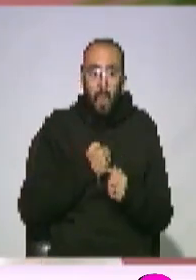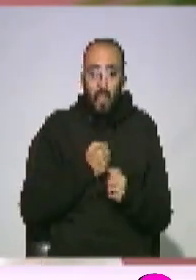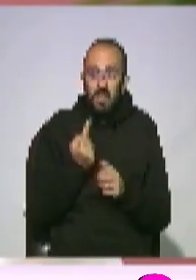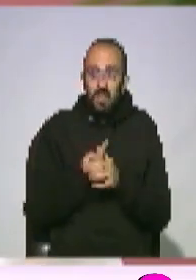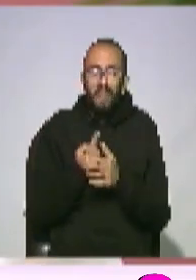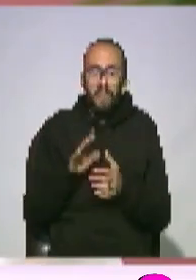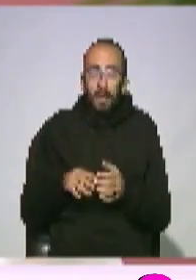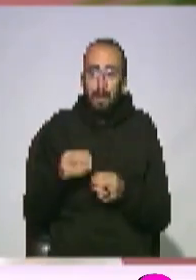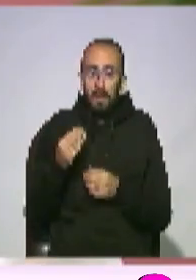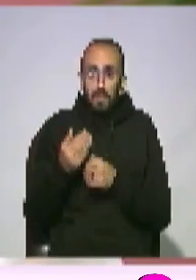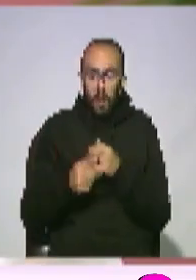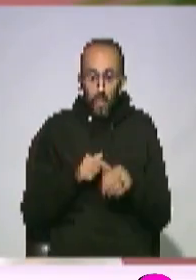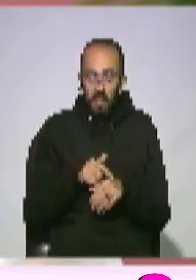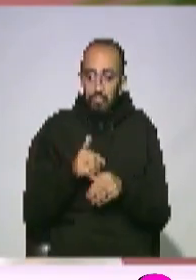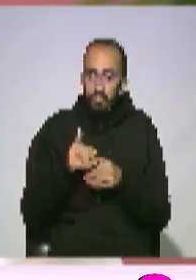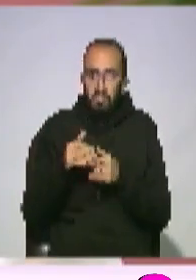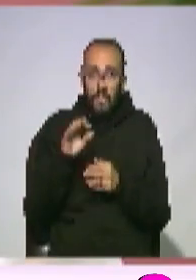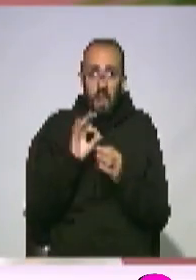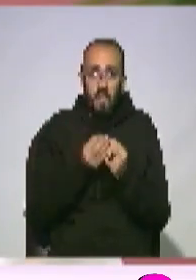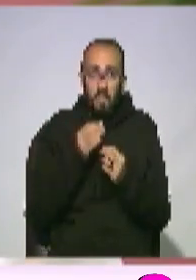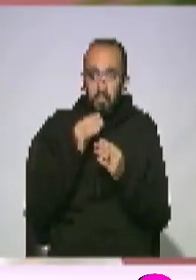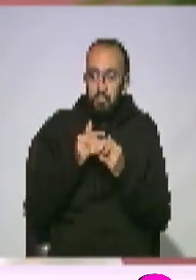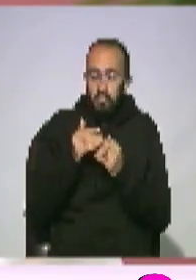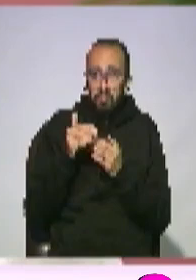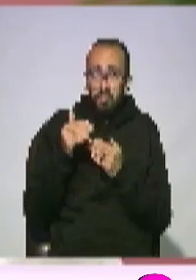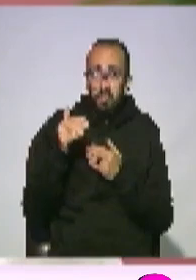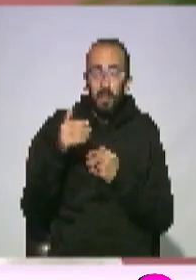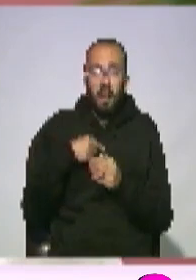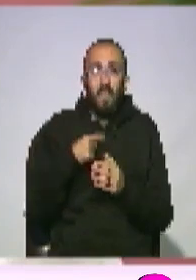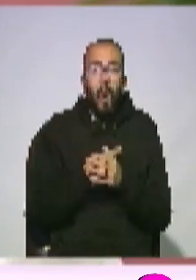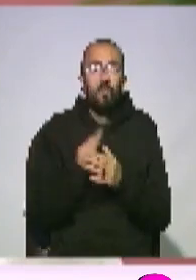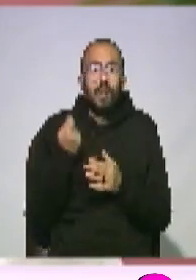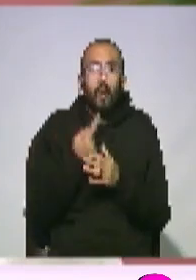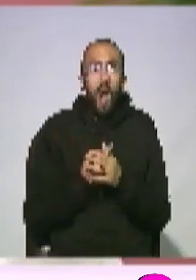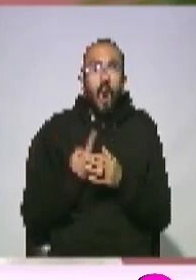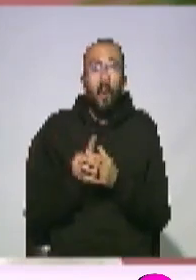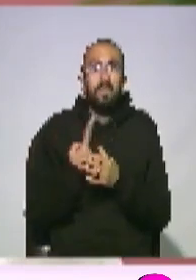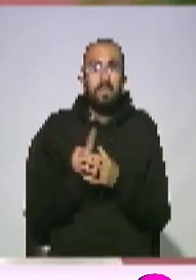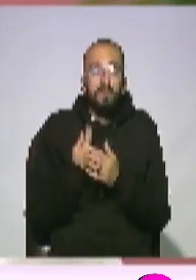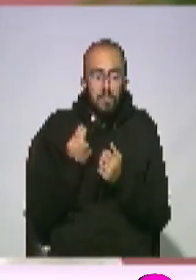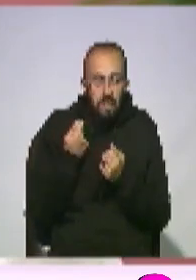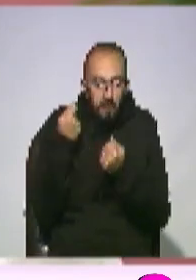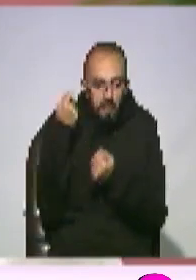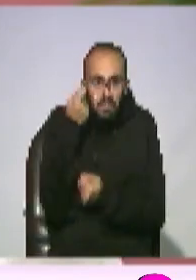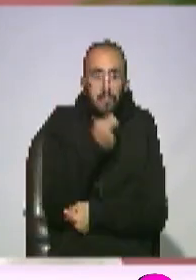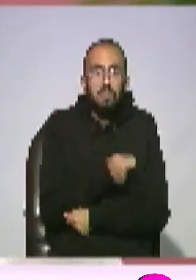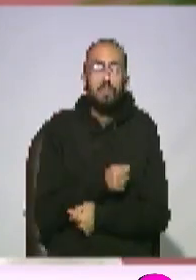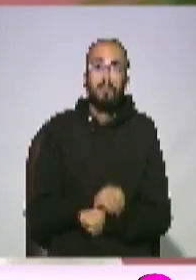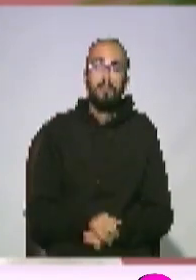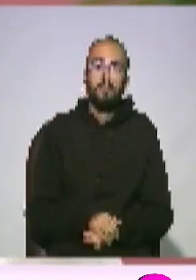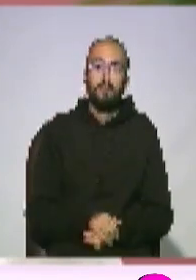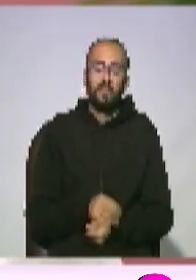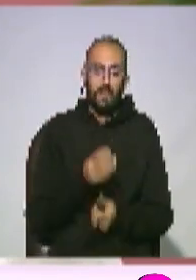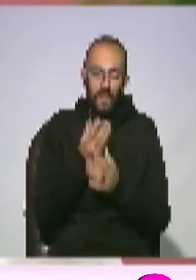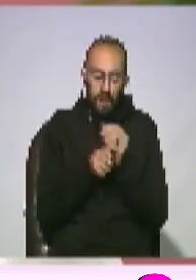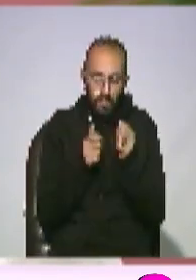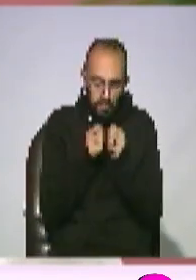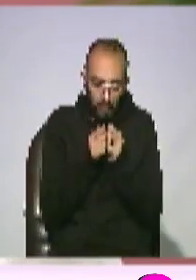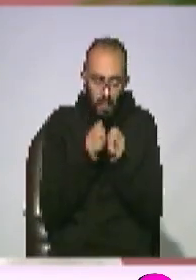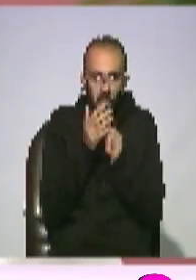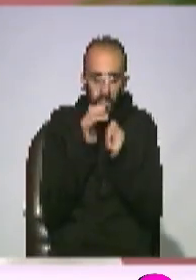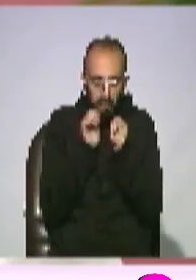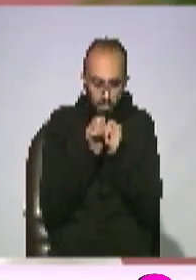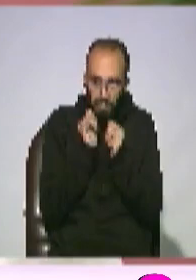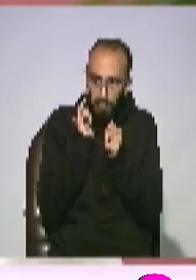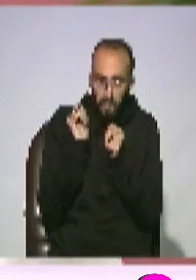التوحد، مع ان هو اهمال الام وان هي على طول الاولاد مع الانترنت والموبايل والتابلت،